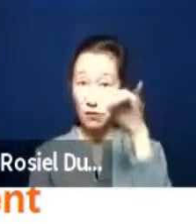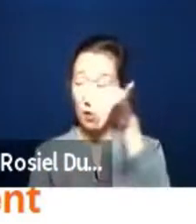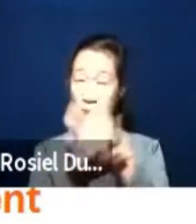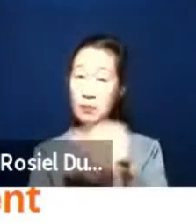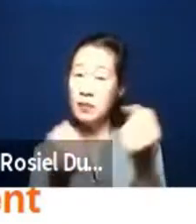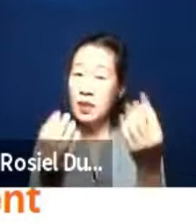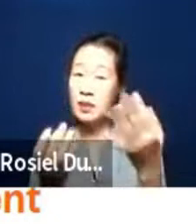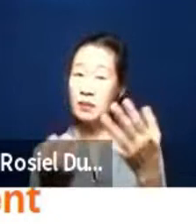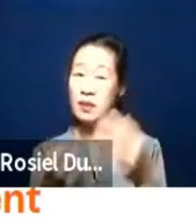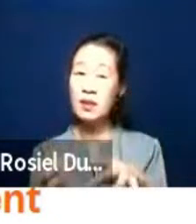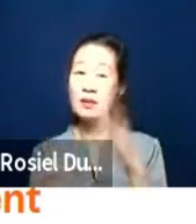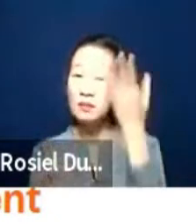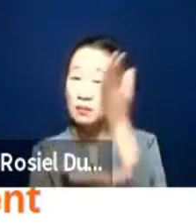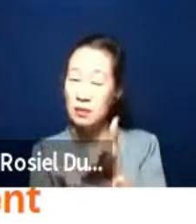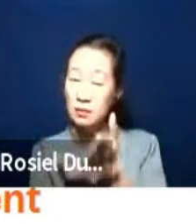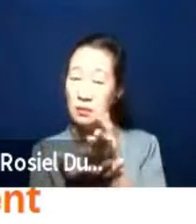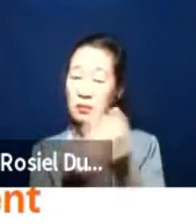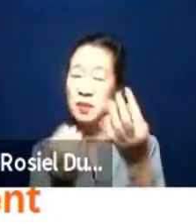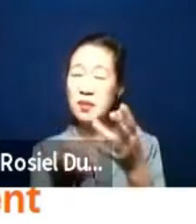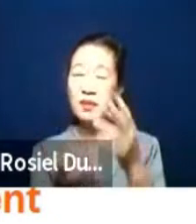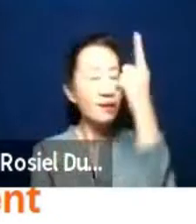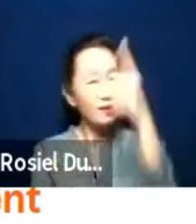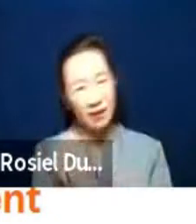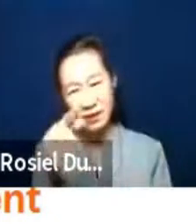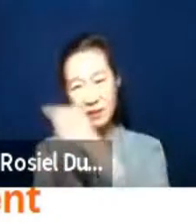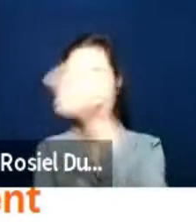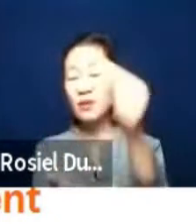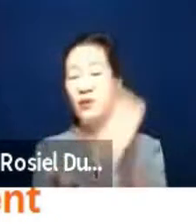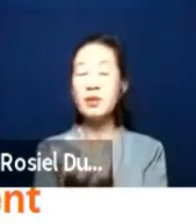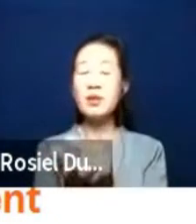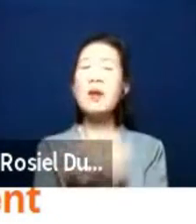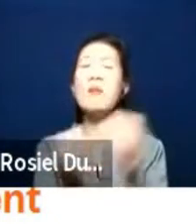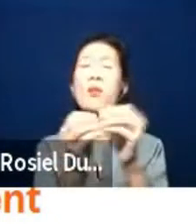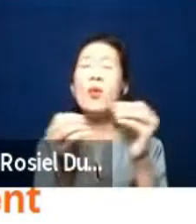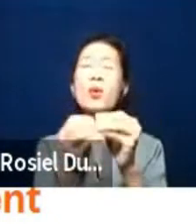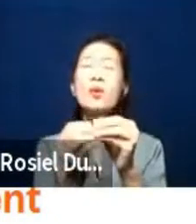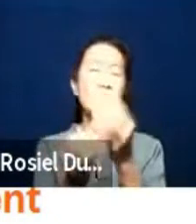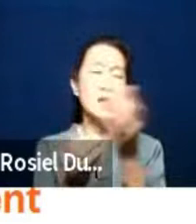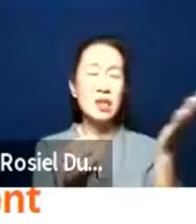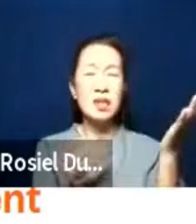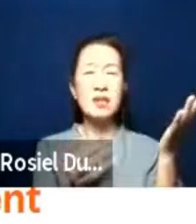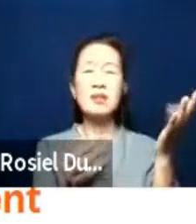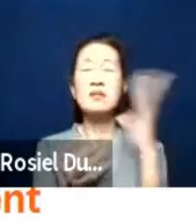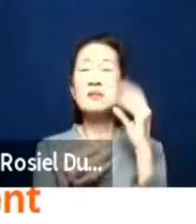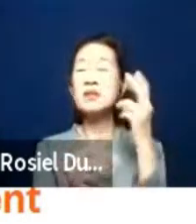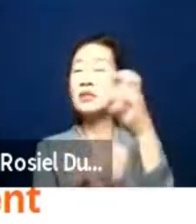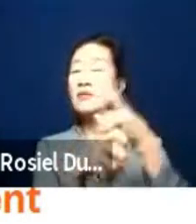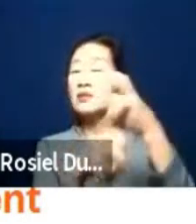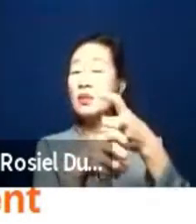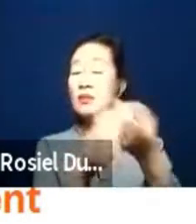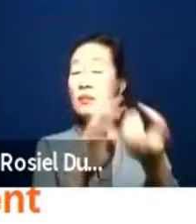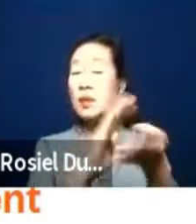madaming nagda-drop out, madaming hindi nakaka-graduate, mas lalo silang nahihirapan